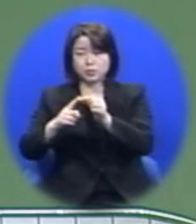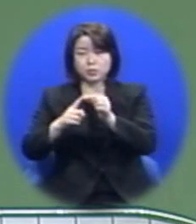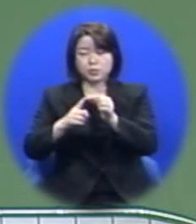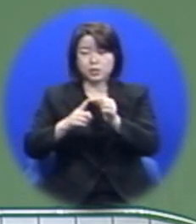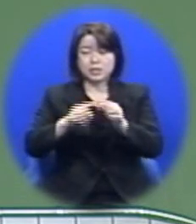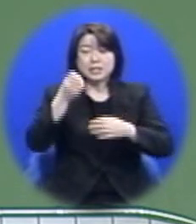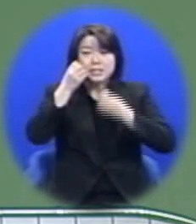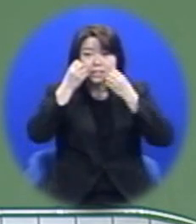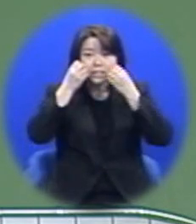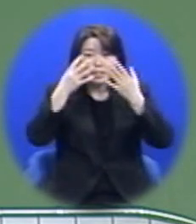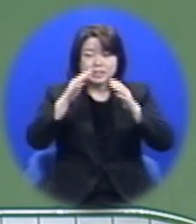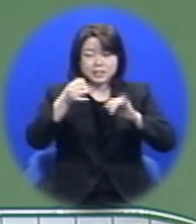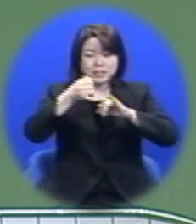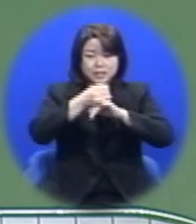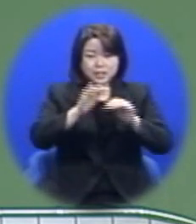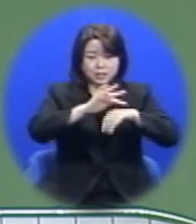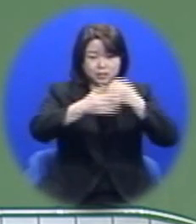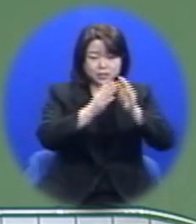드려집니다.